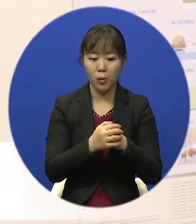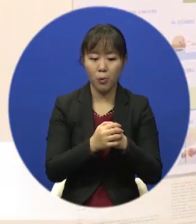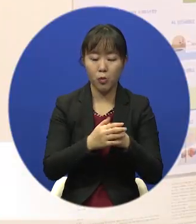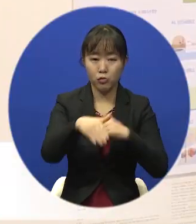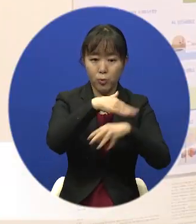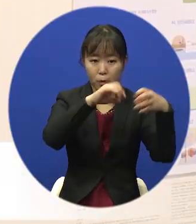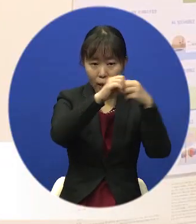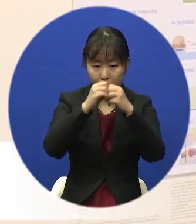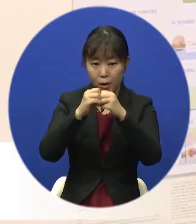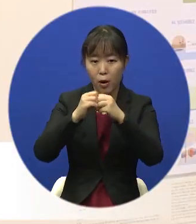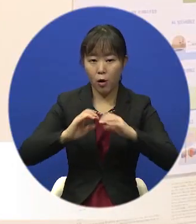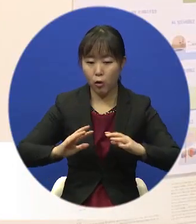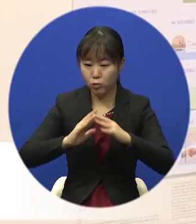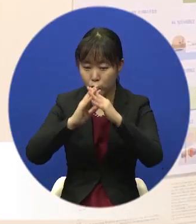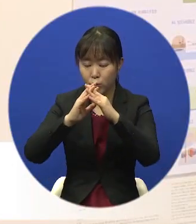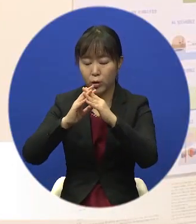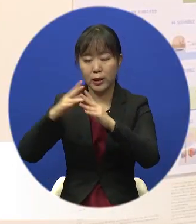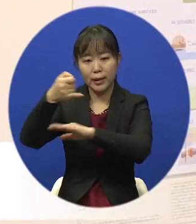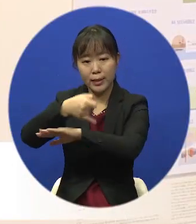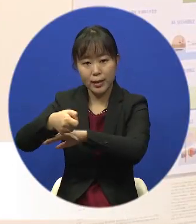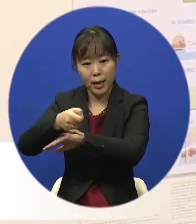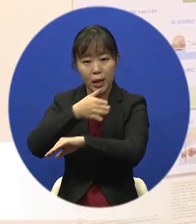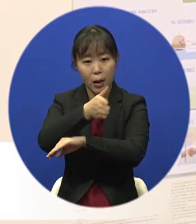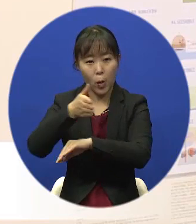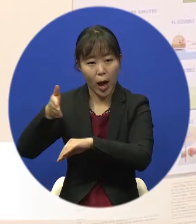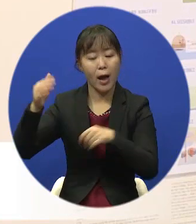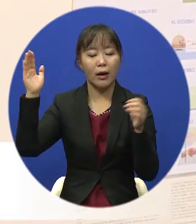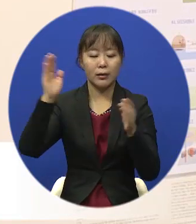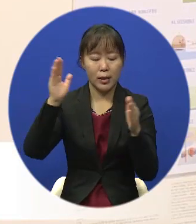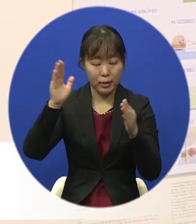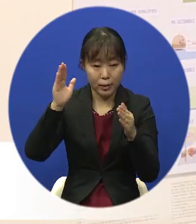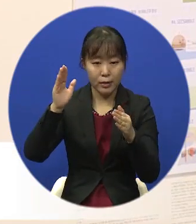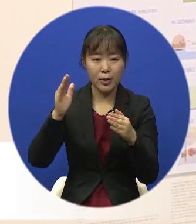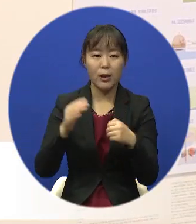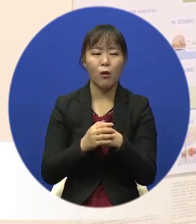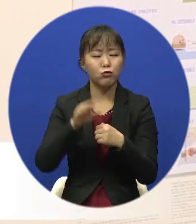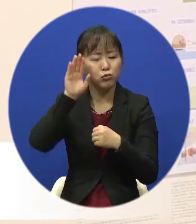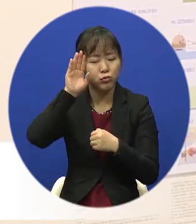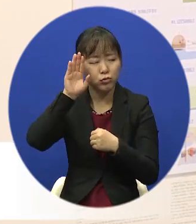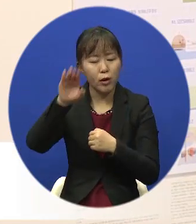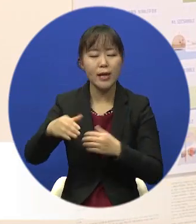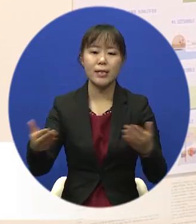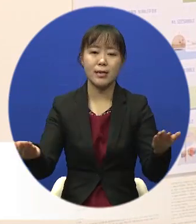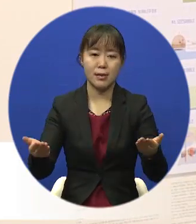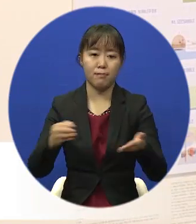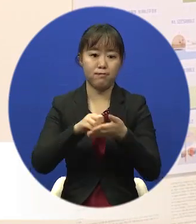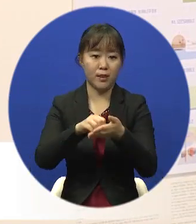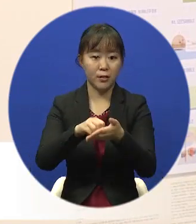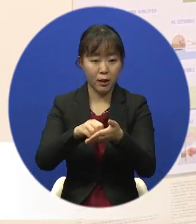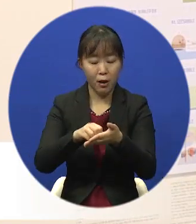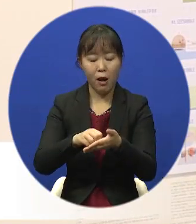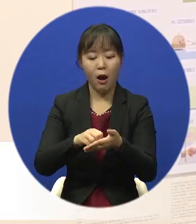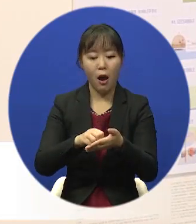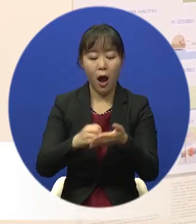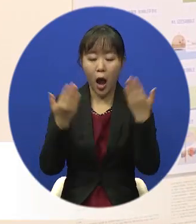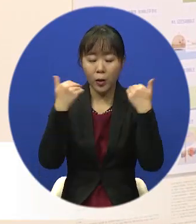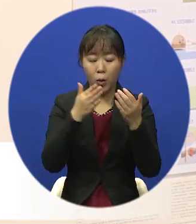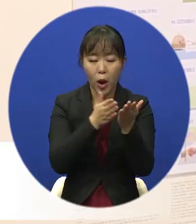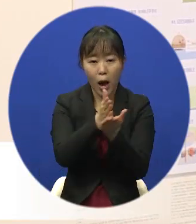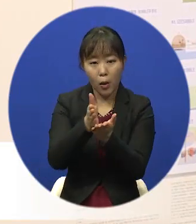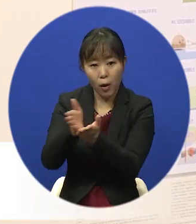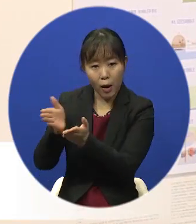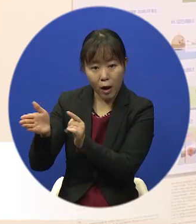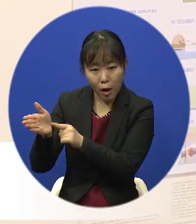조경학과라든지 건축학과라든지 뭐 그런 디자인학과라든지 학생들이 나중에 일을 하게 되는데 학교 학과